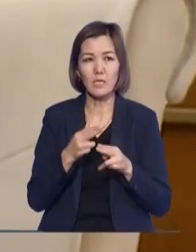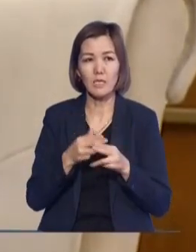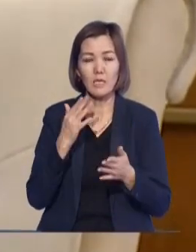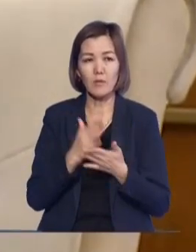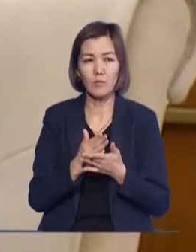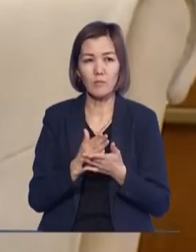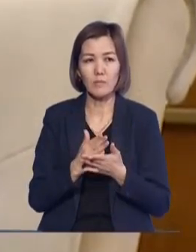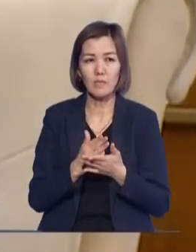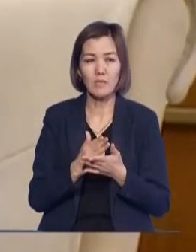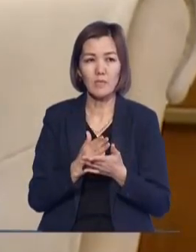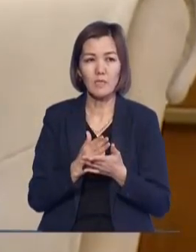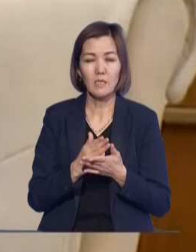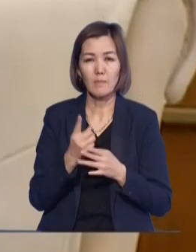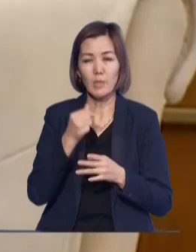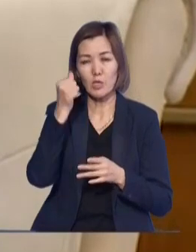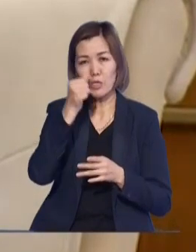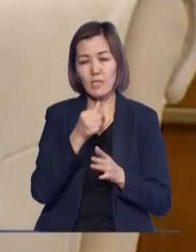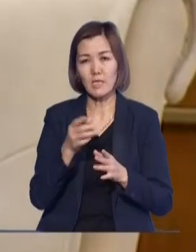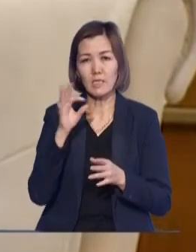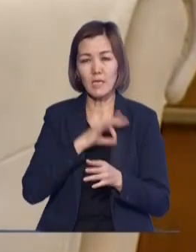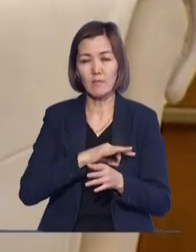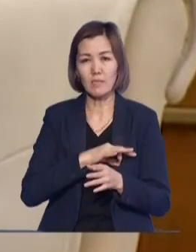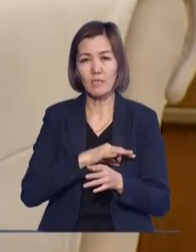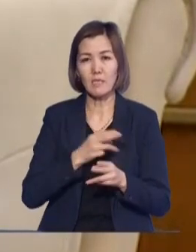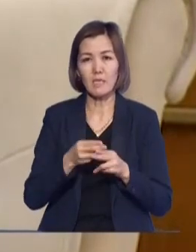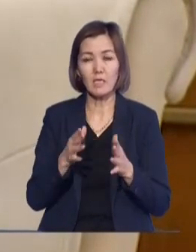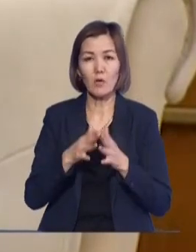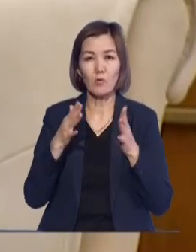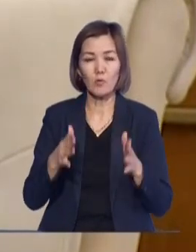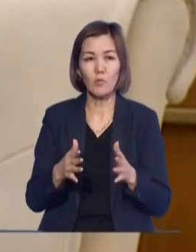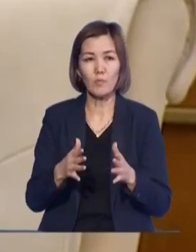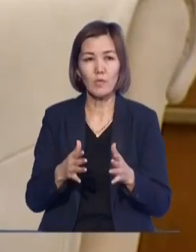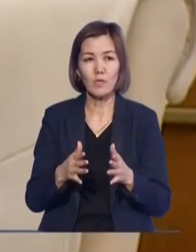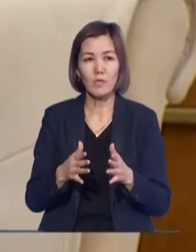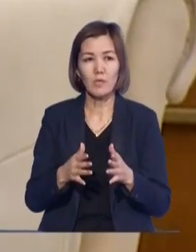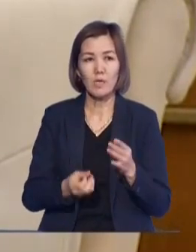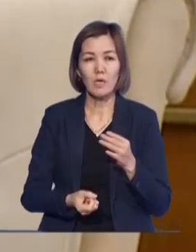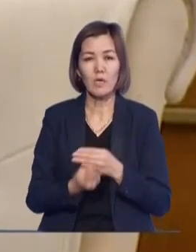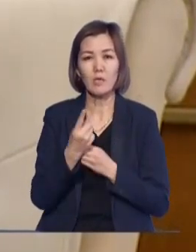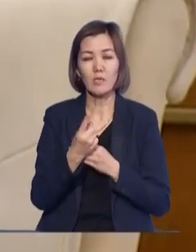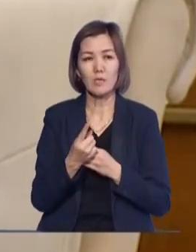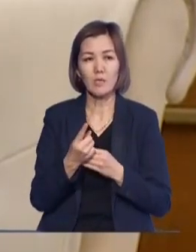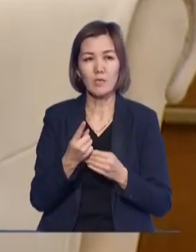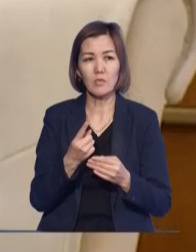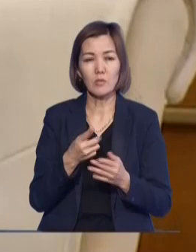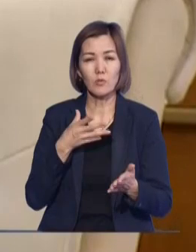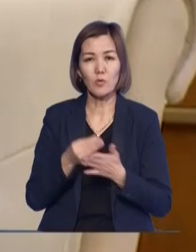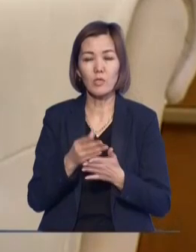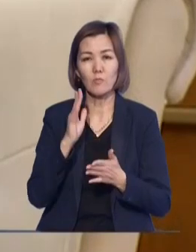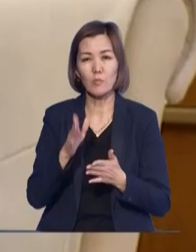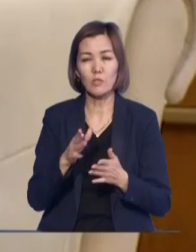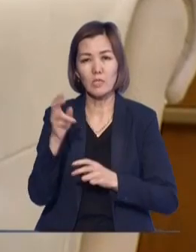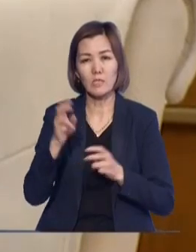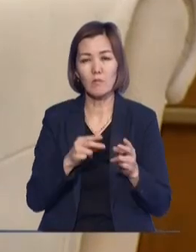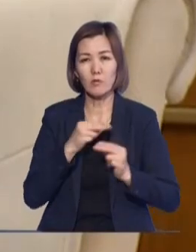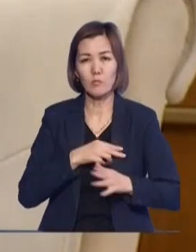келтірудеміз. Мекеменің жылдық табысынан едәуір көп жоқтан пайда болған төлемді төлейтін болса, онда завод өз